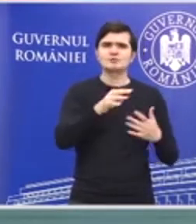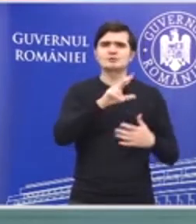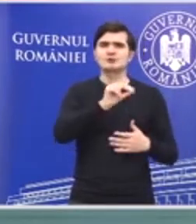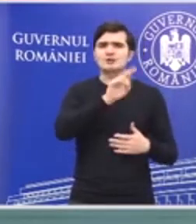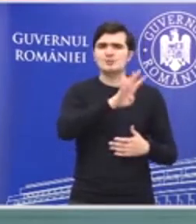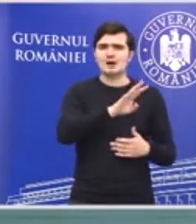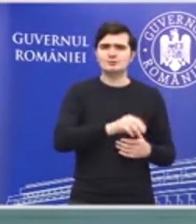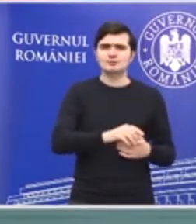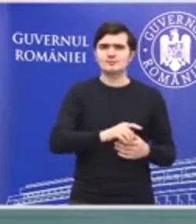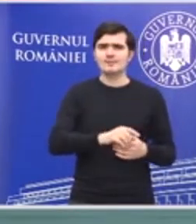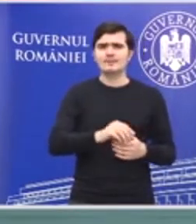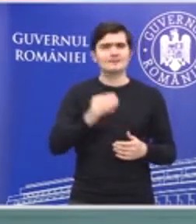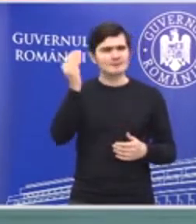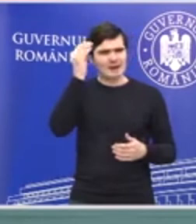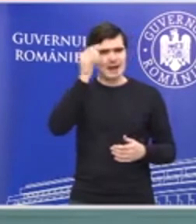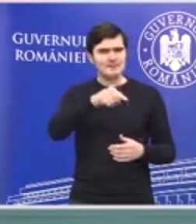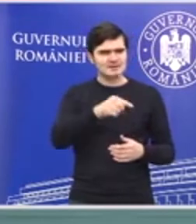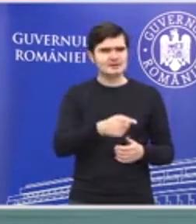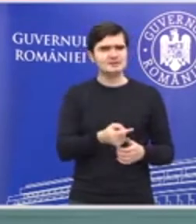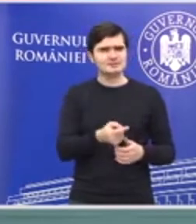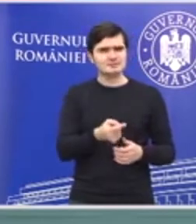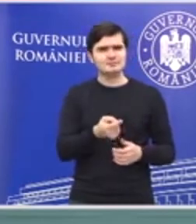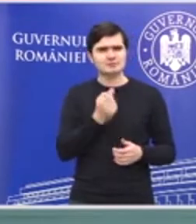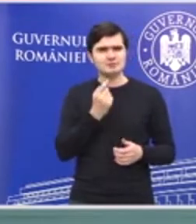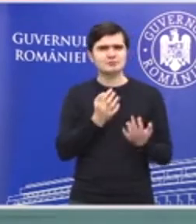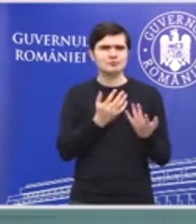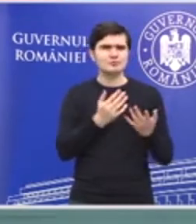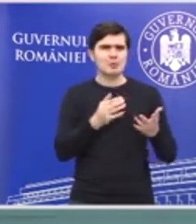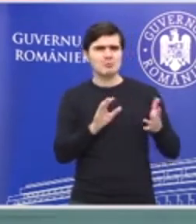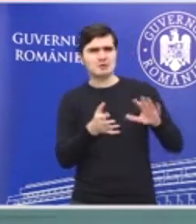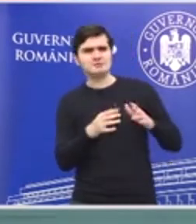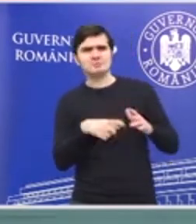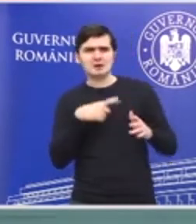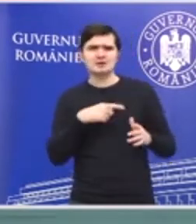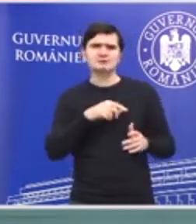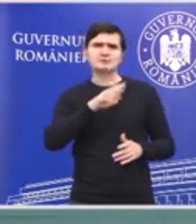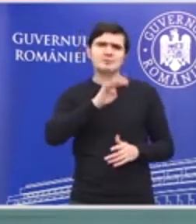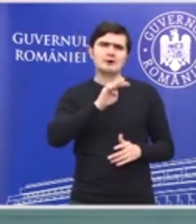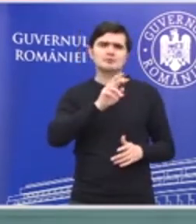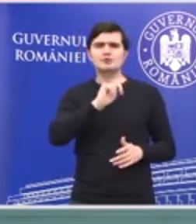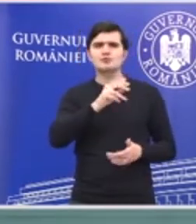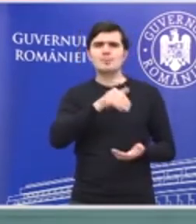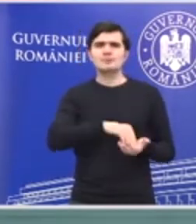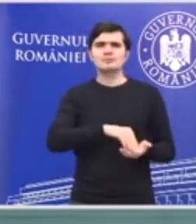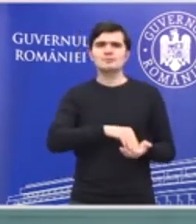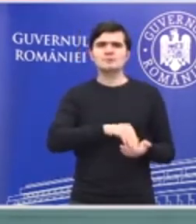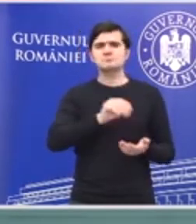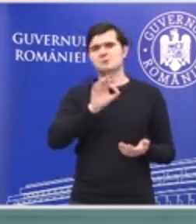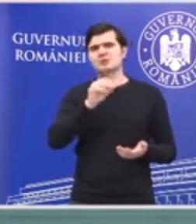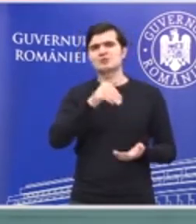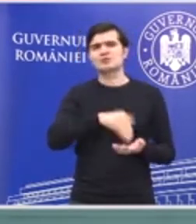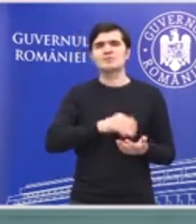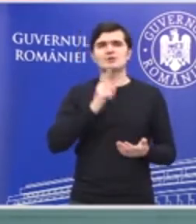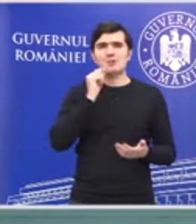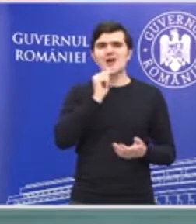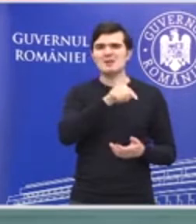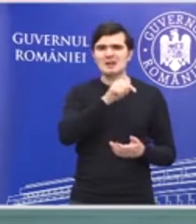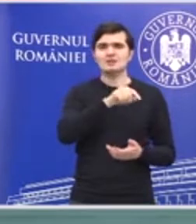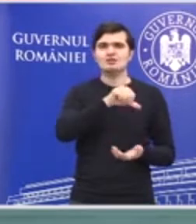33.934, vă reamintesc dintr-un număr estimat de circa 48.000, 50.000 de persoane care se